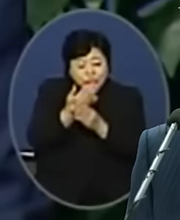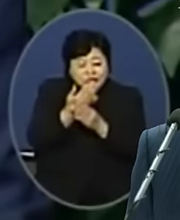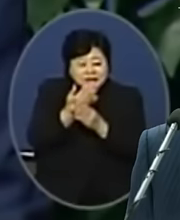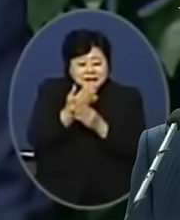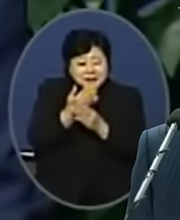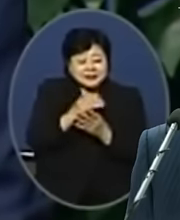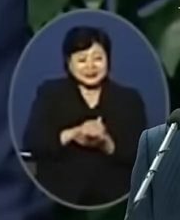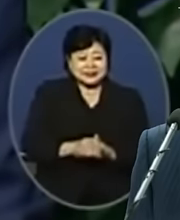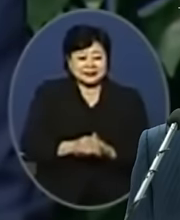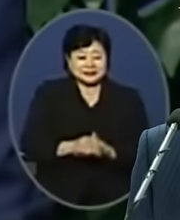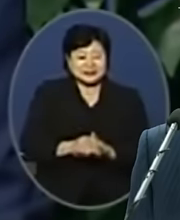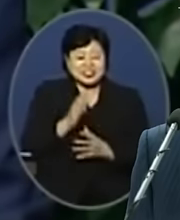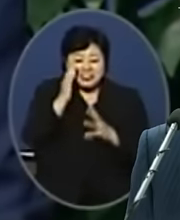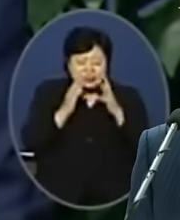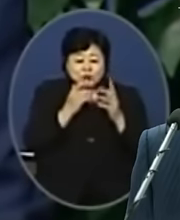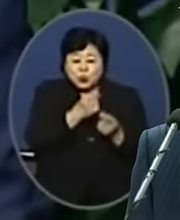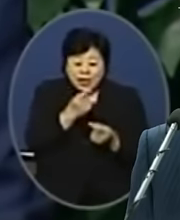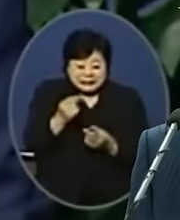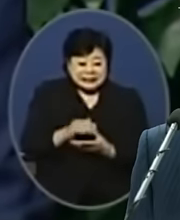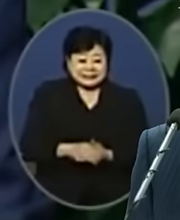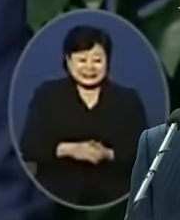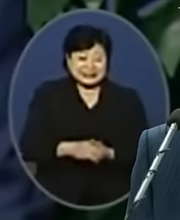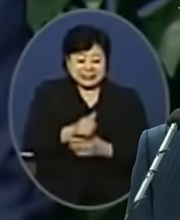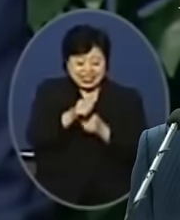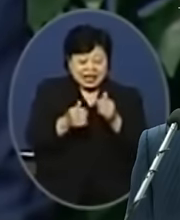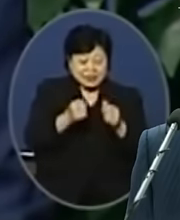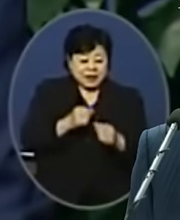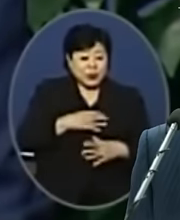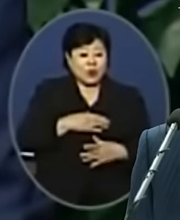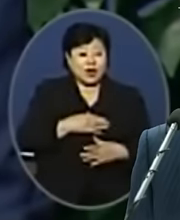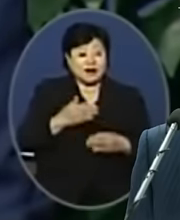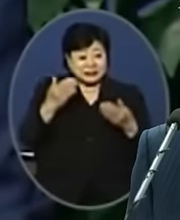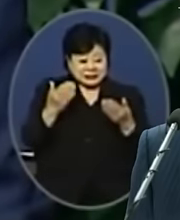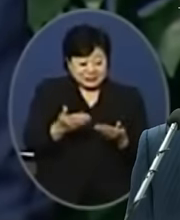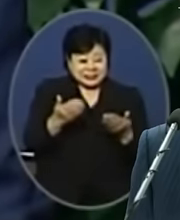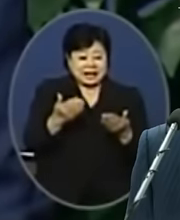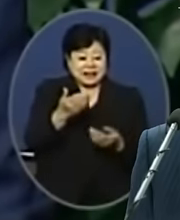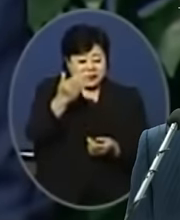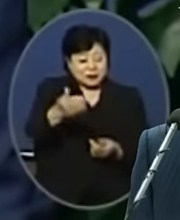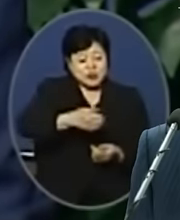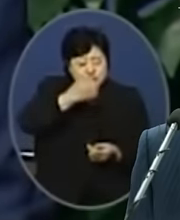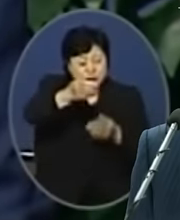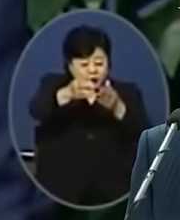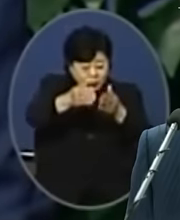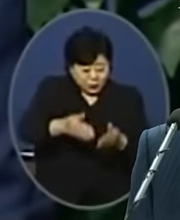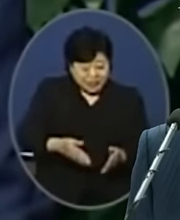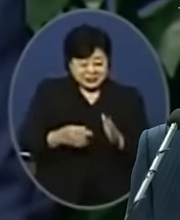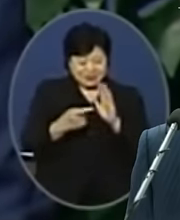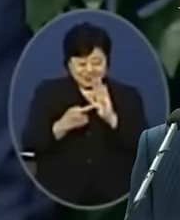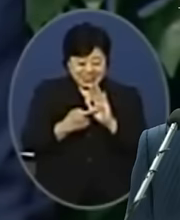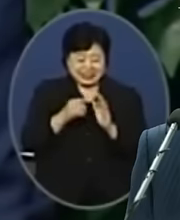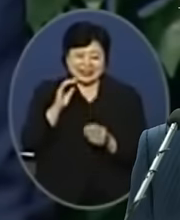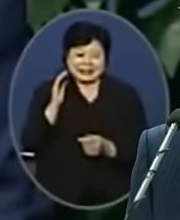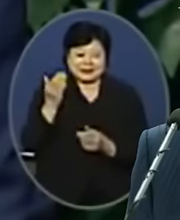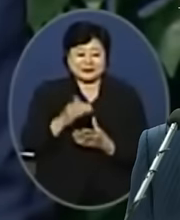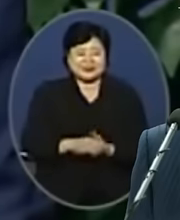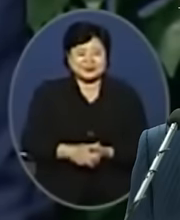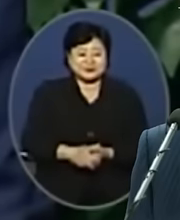나온 식물들 같이 하나님의 놀라운 역사가 여러분의 꿈을 통해서 나타나기 시작하는